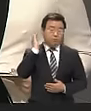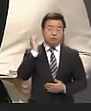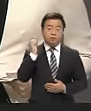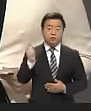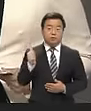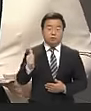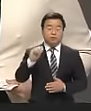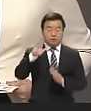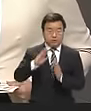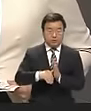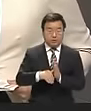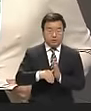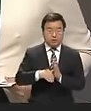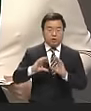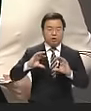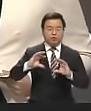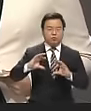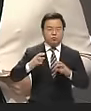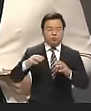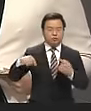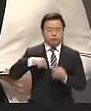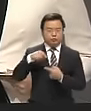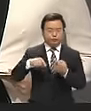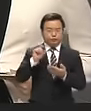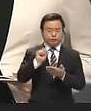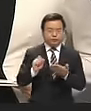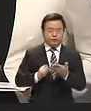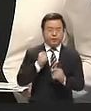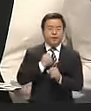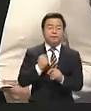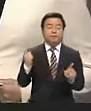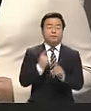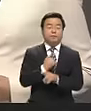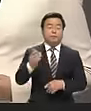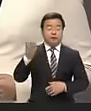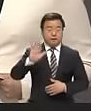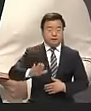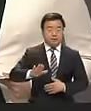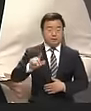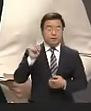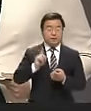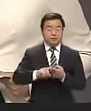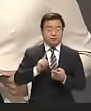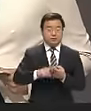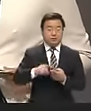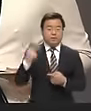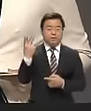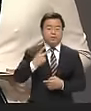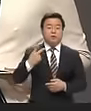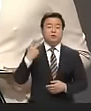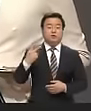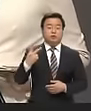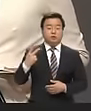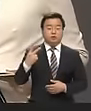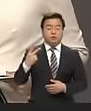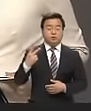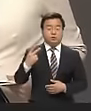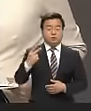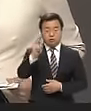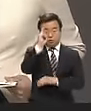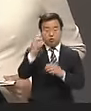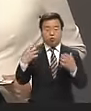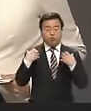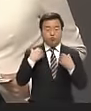전환됐는데 30년 가까이 이어져온 국정 교과서는 김대중 정부가 들어선 2002년 정부주도의 국사 교과서가